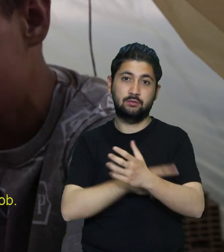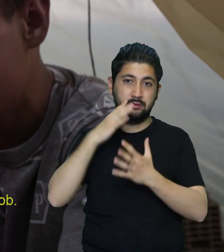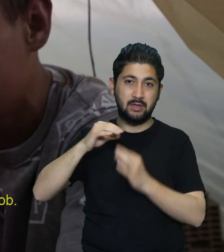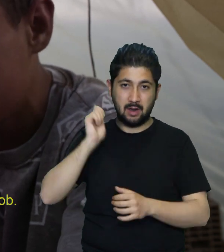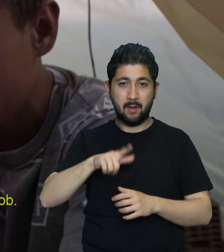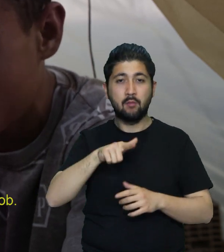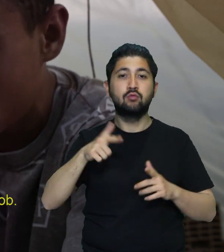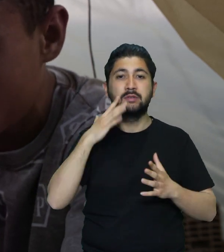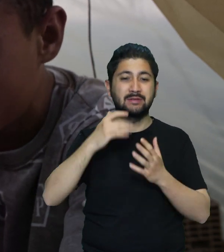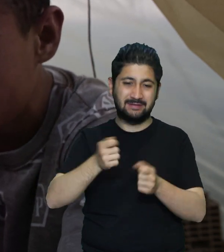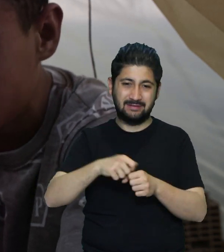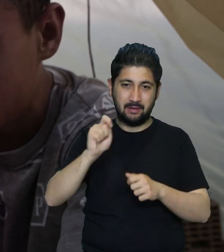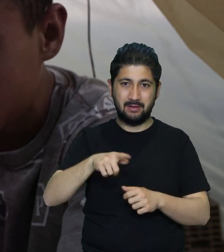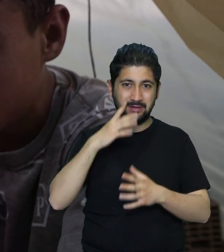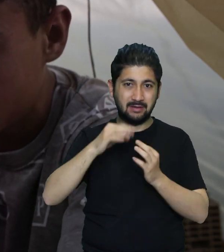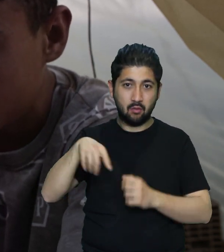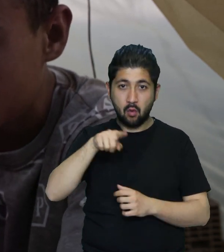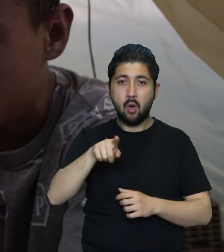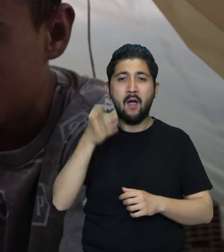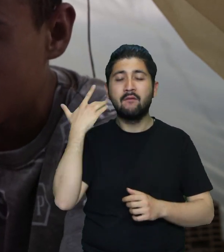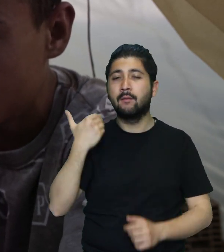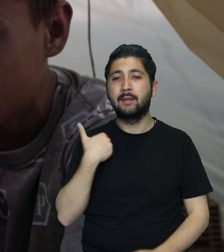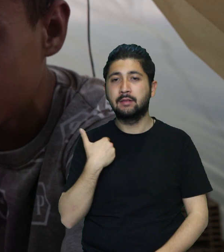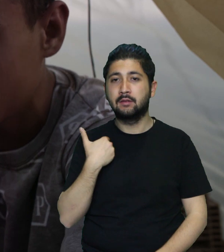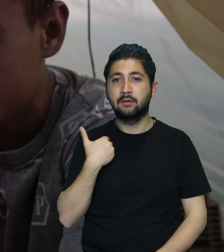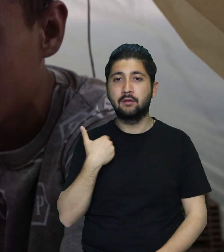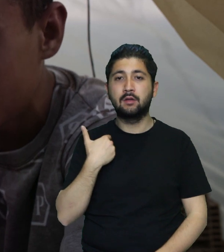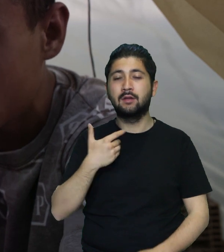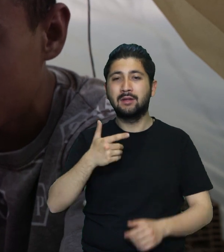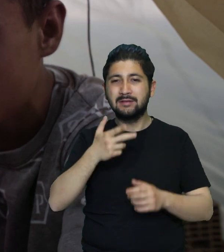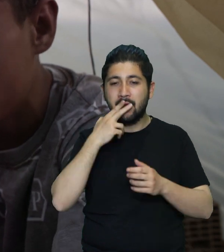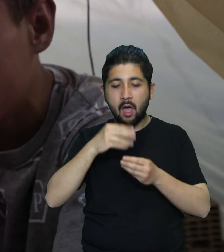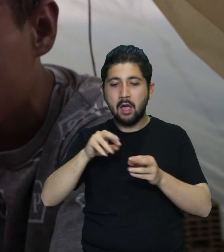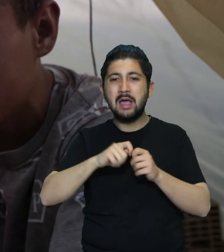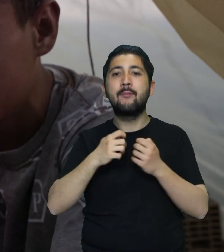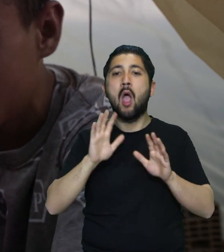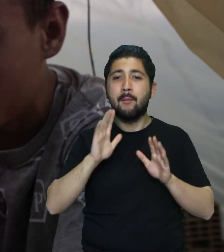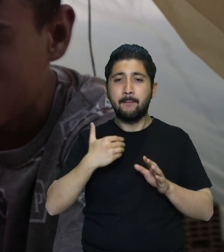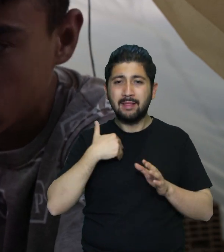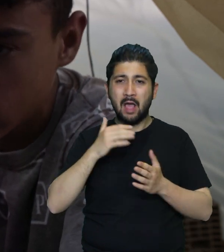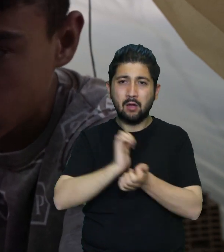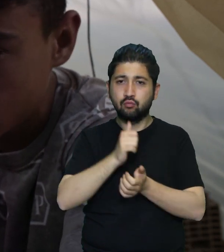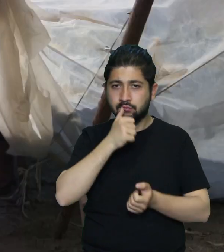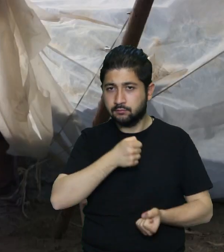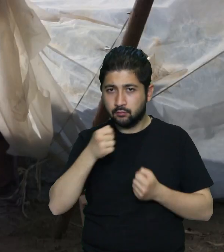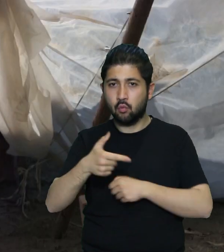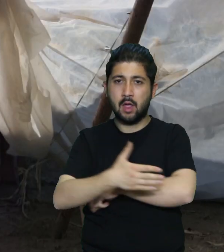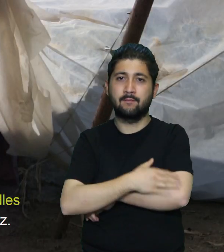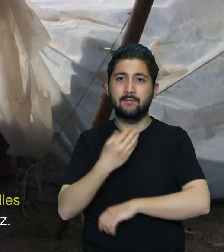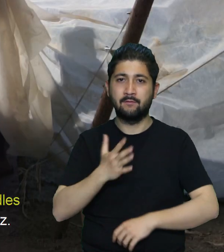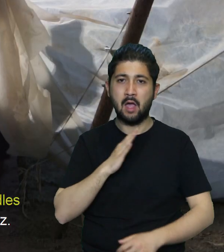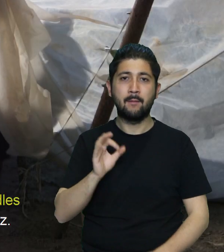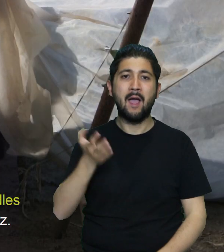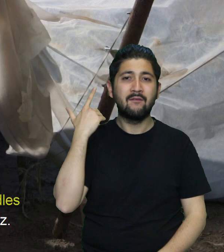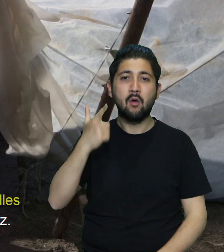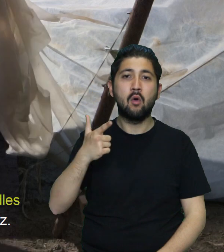bu işleri yapmak için. O zamanlar ben tütün kırmıyordum falan ama aileme su götürüyordum. Onlara yardım ediyordum. O